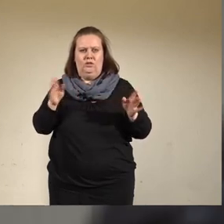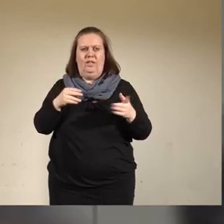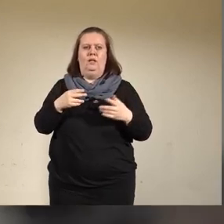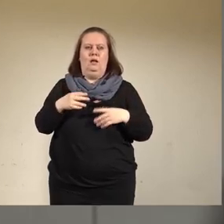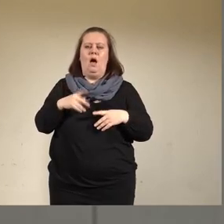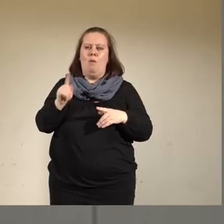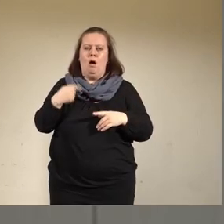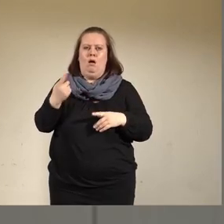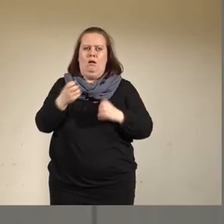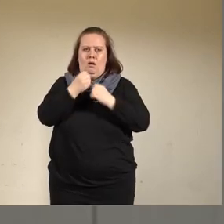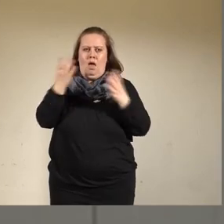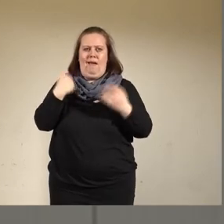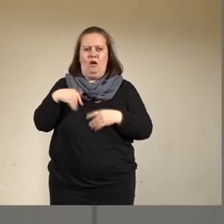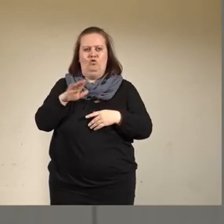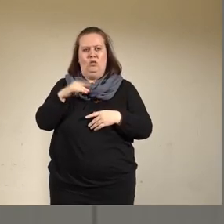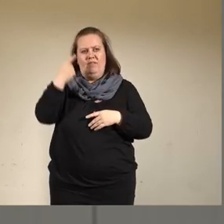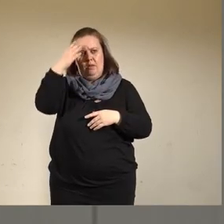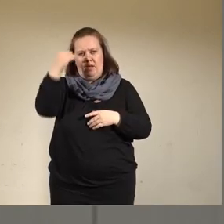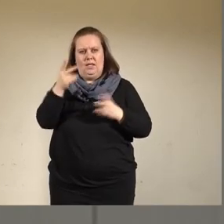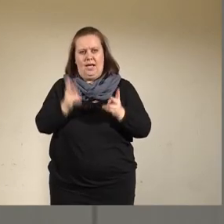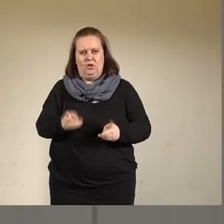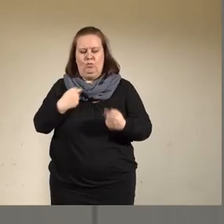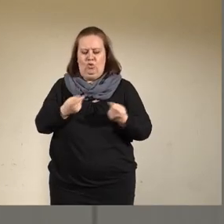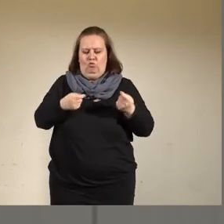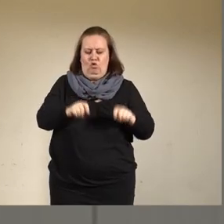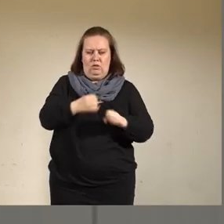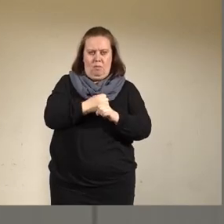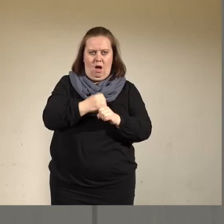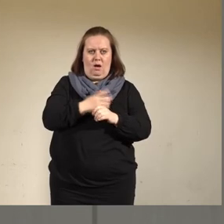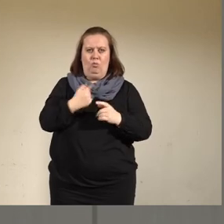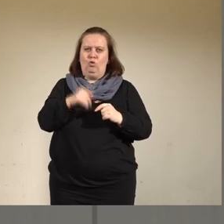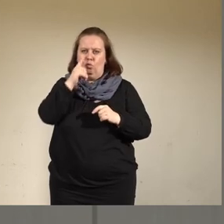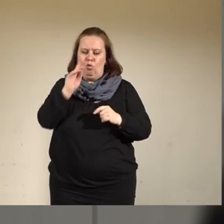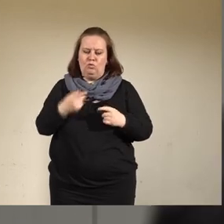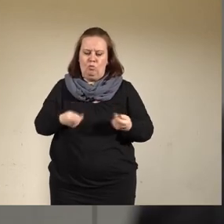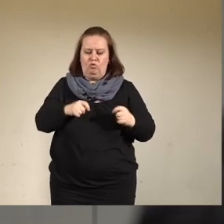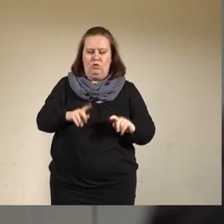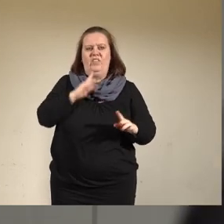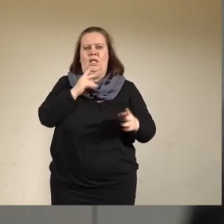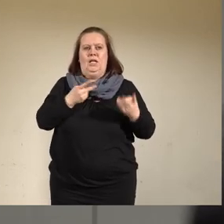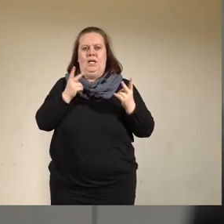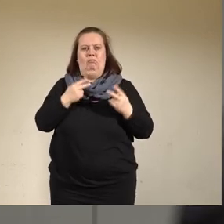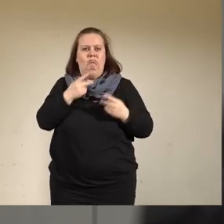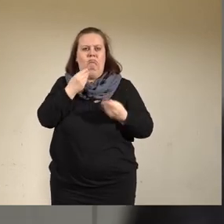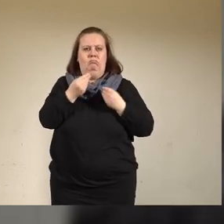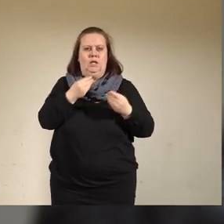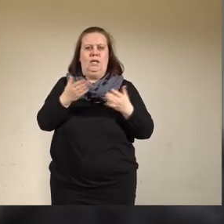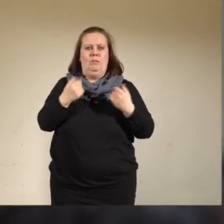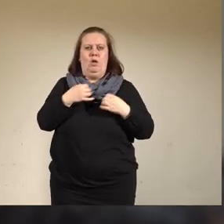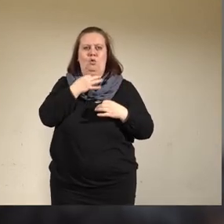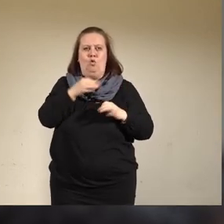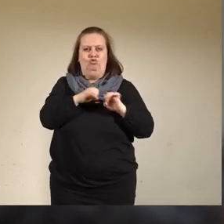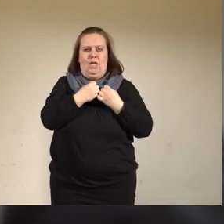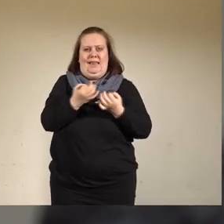heißt. Aber ganz klar hat Herr Schulte-Wissermann recht, wir machen hier Beschlüsse, das sind Schaufensterbeschlüsse, wir reden hier von Klimanotstand und was